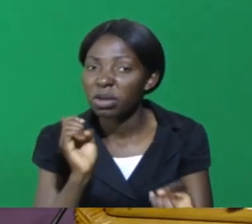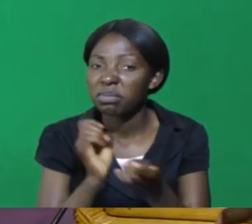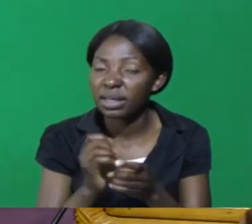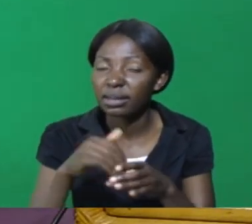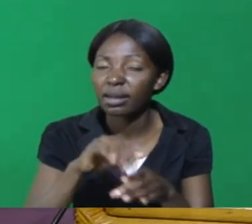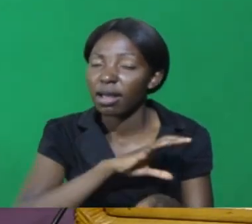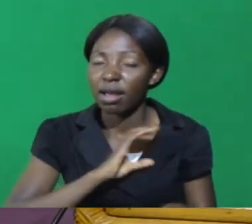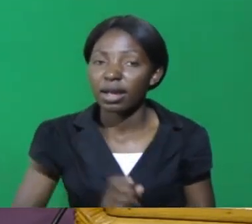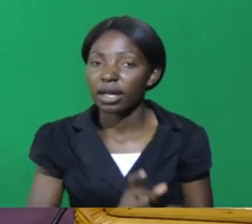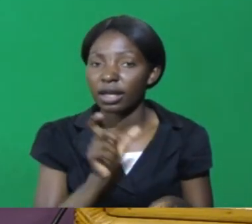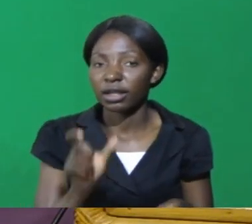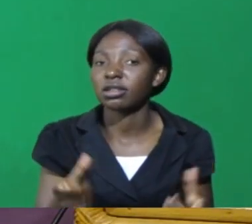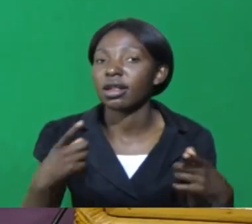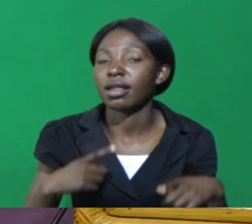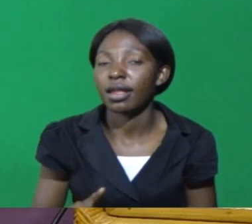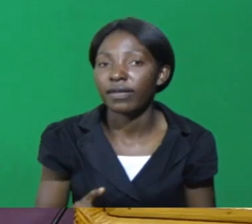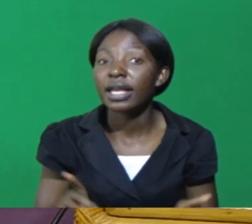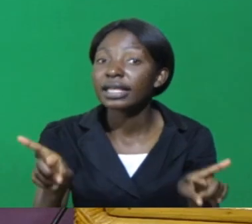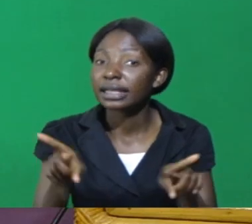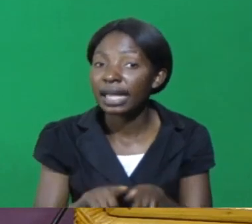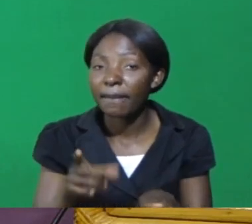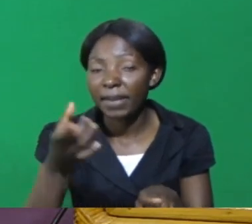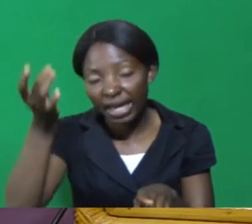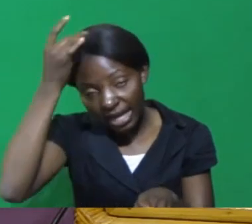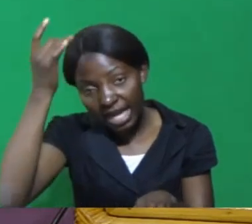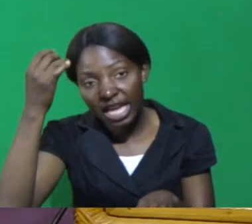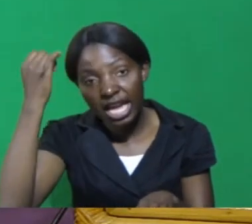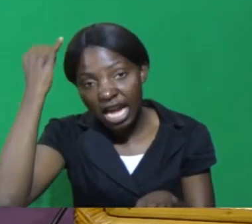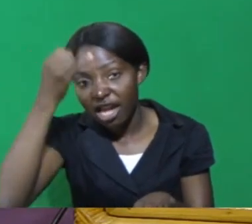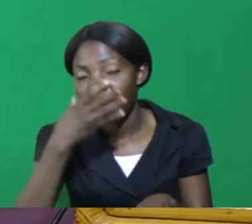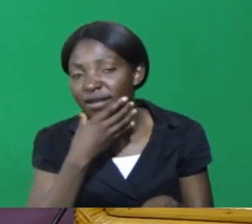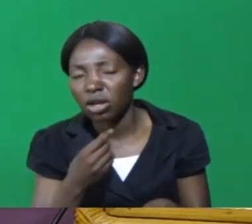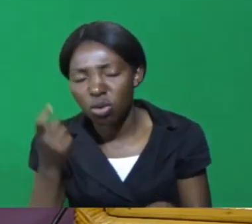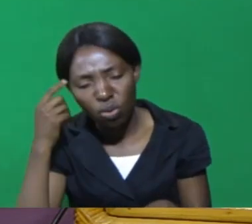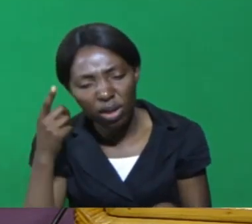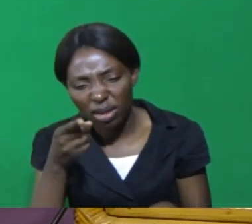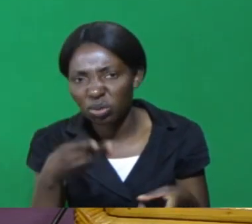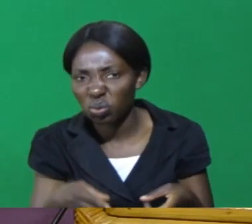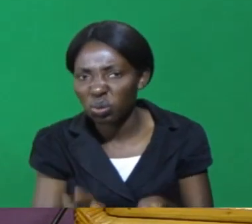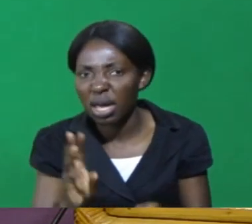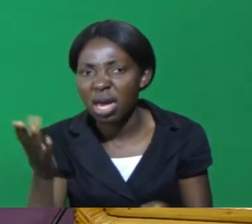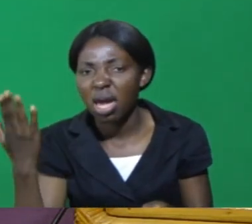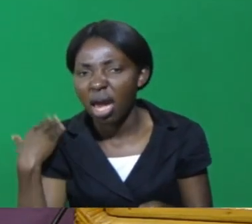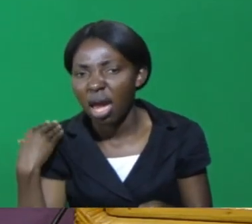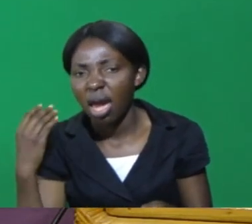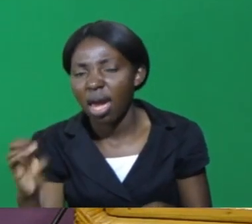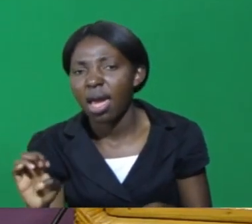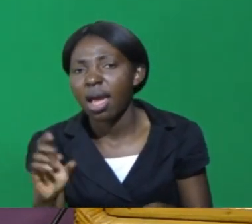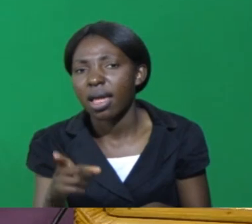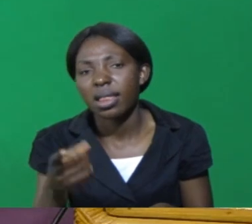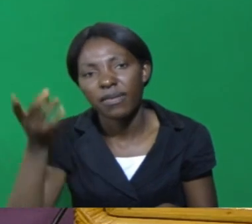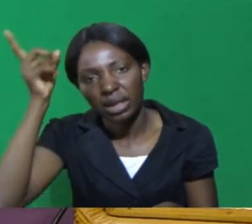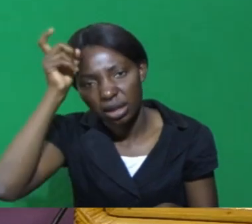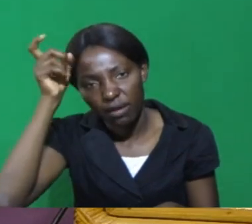pekutsika. Sezvakaita mambo wekwaIsraeri anenge autoziva kuti iyo area ndeye muvengi. Because chiri kunetsa mambo ipasaka dai kuri